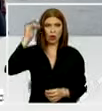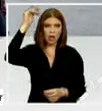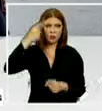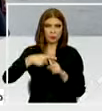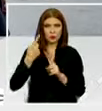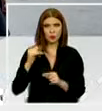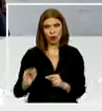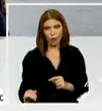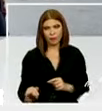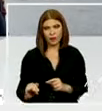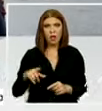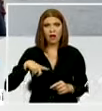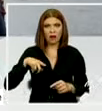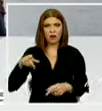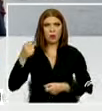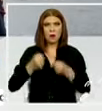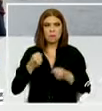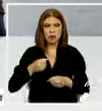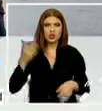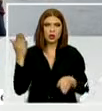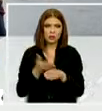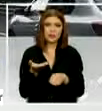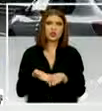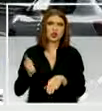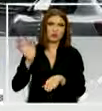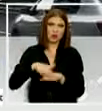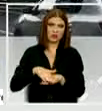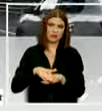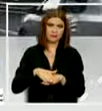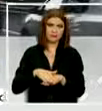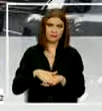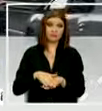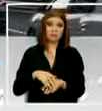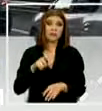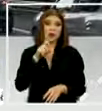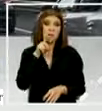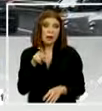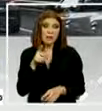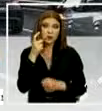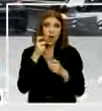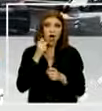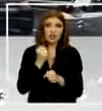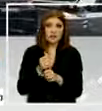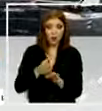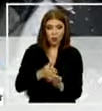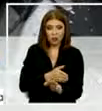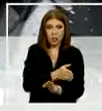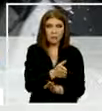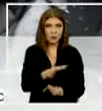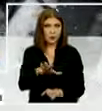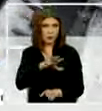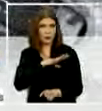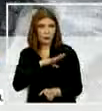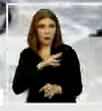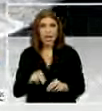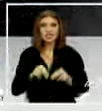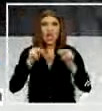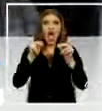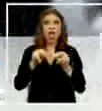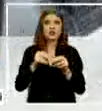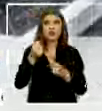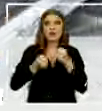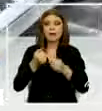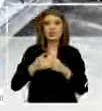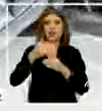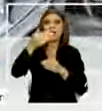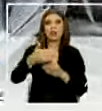copil, încarcerate, care prezentau leziuni incompatibile cu viața. Se pare că bărbatul a încercat să facă o depășire riscantă ca să-i ajungă din urmă pe